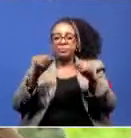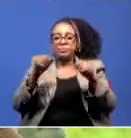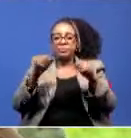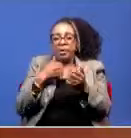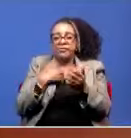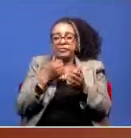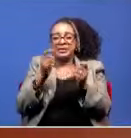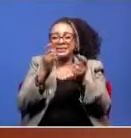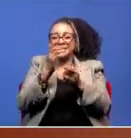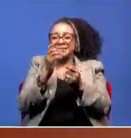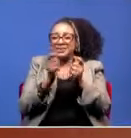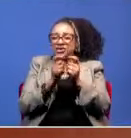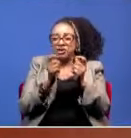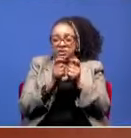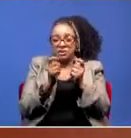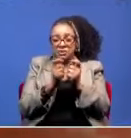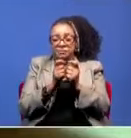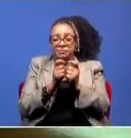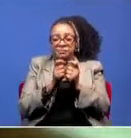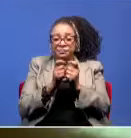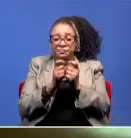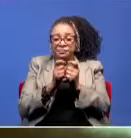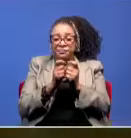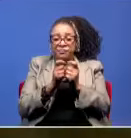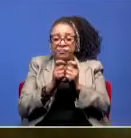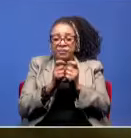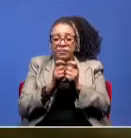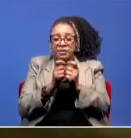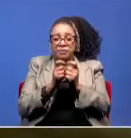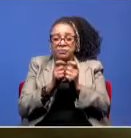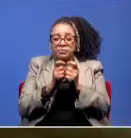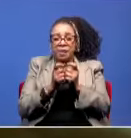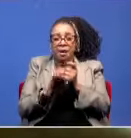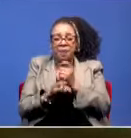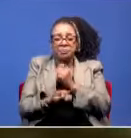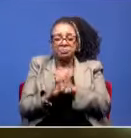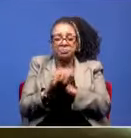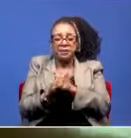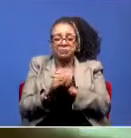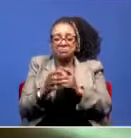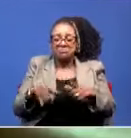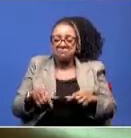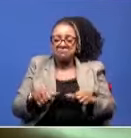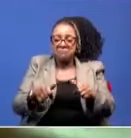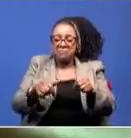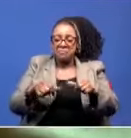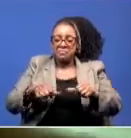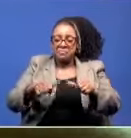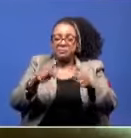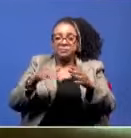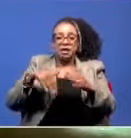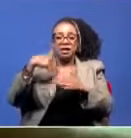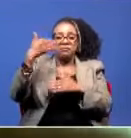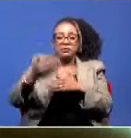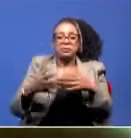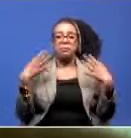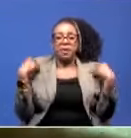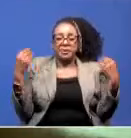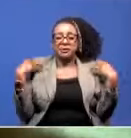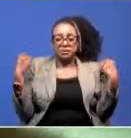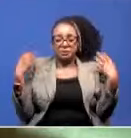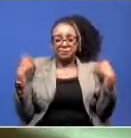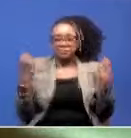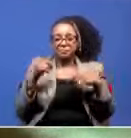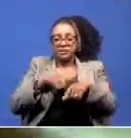anaweza pata injury. Jessica anatuelimisha umuhimu wa mwanariadha kunyoshwa misuli kila baada ya mazoezi. Unajua